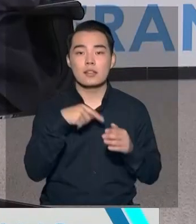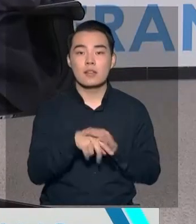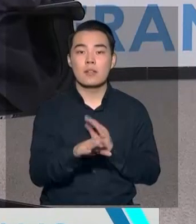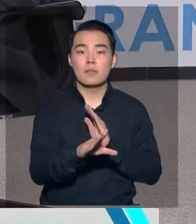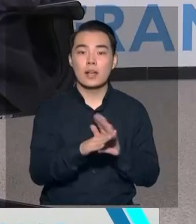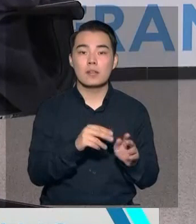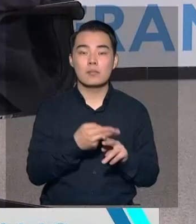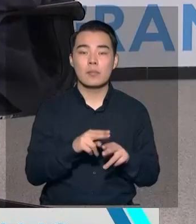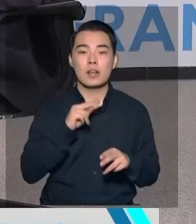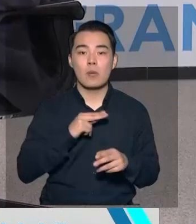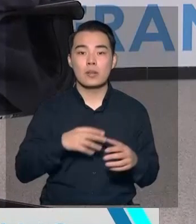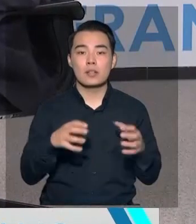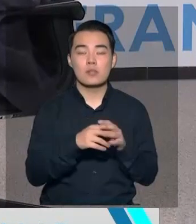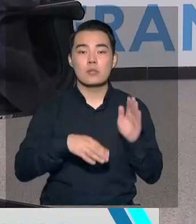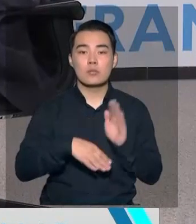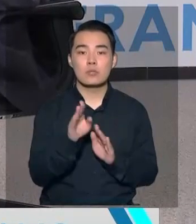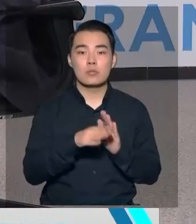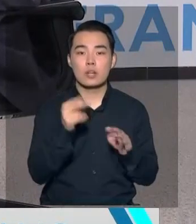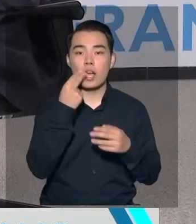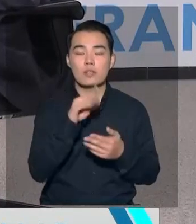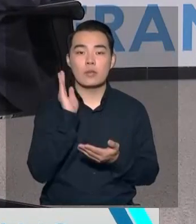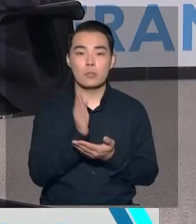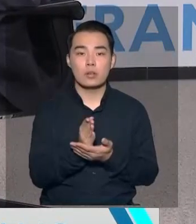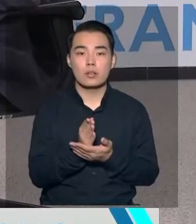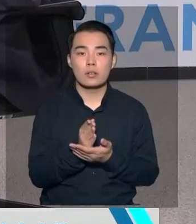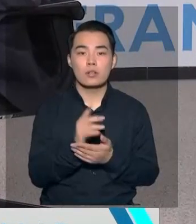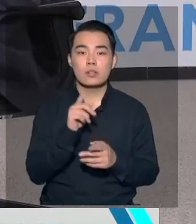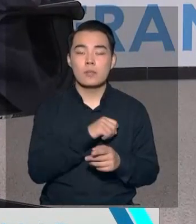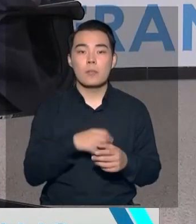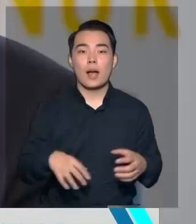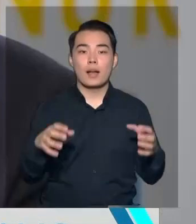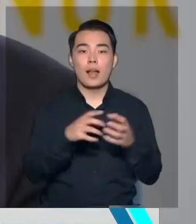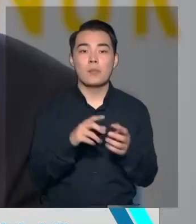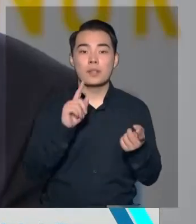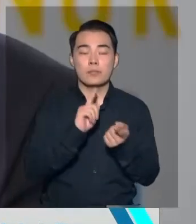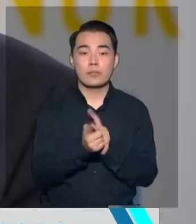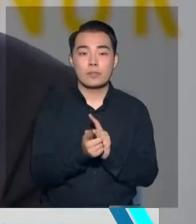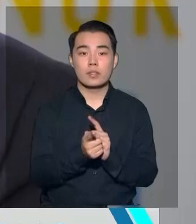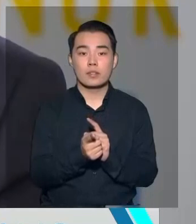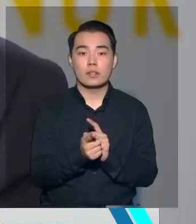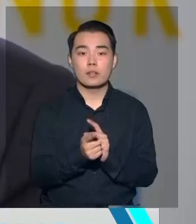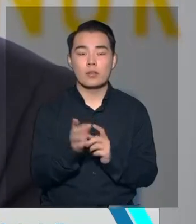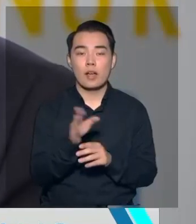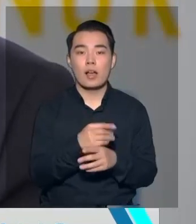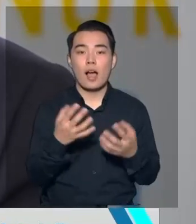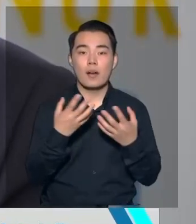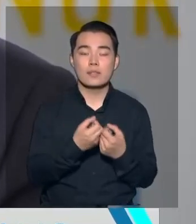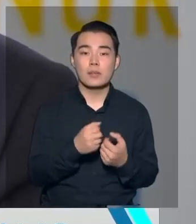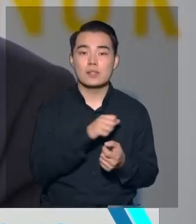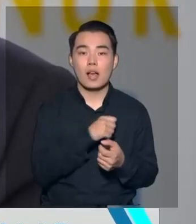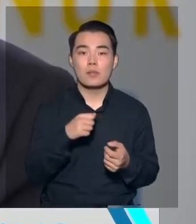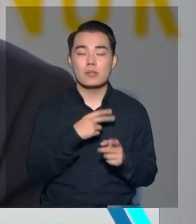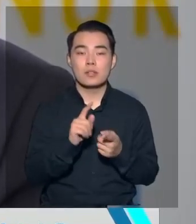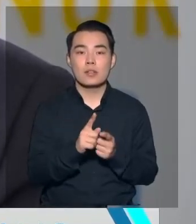сайланбалы қызметтердің барлығын жаңартып шығамыз. Мінекі парламент өзгергеннен кейін автомат түрде